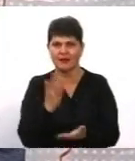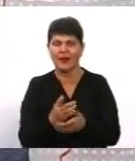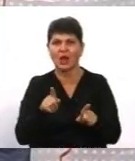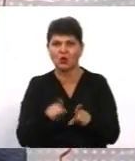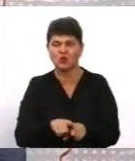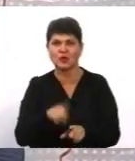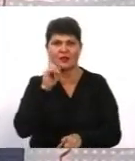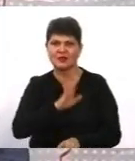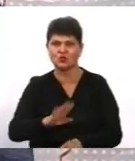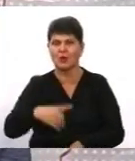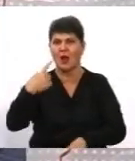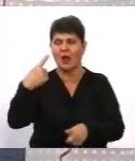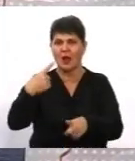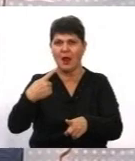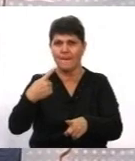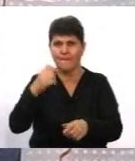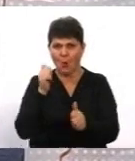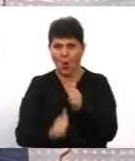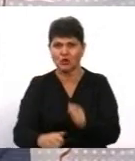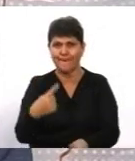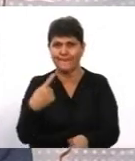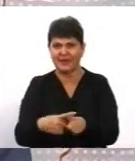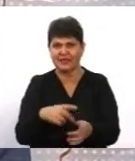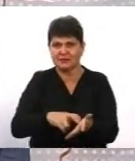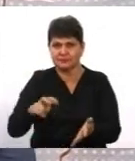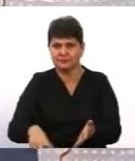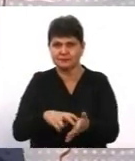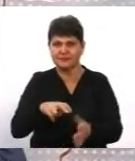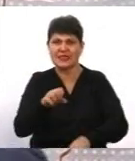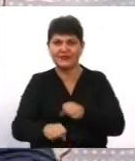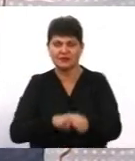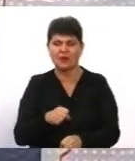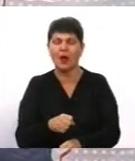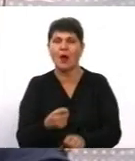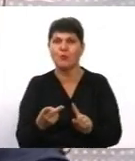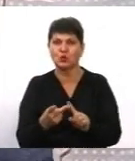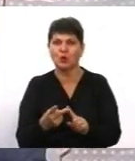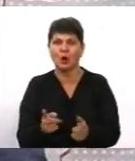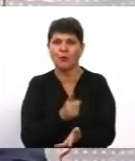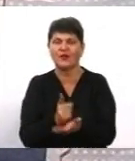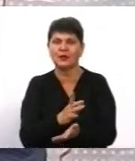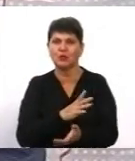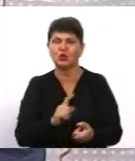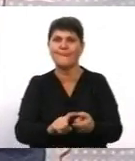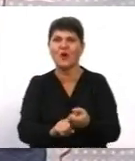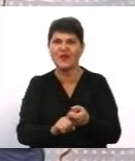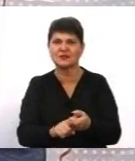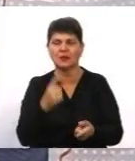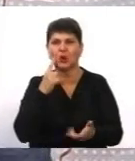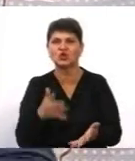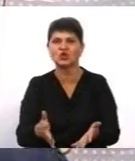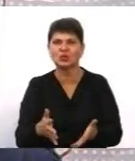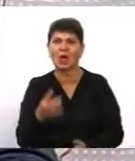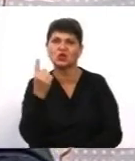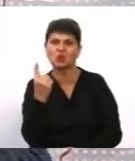перехресті спішуватись. Це перше. І по-друге, має бути чітко пов'язані, ну, тобто, з однієї точки